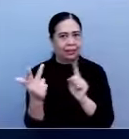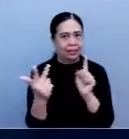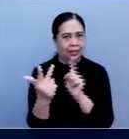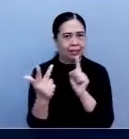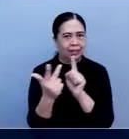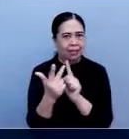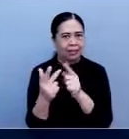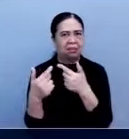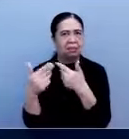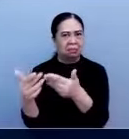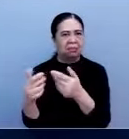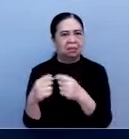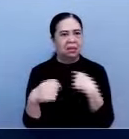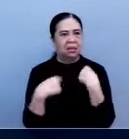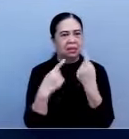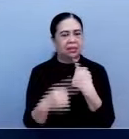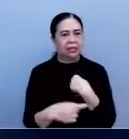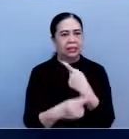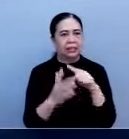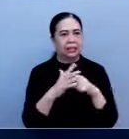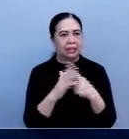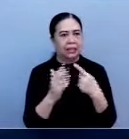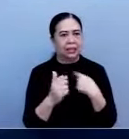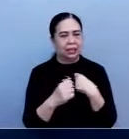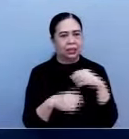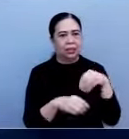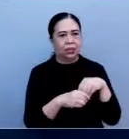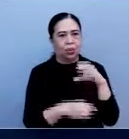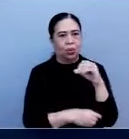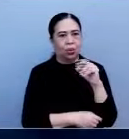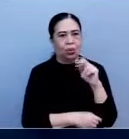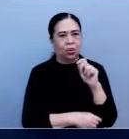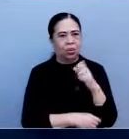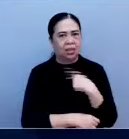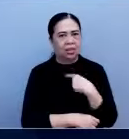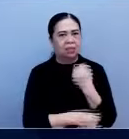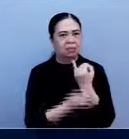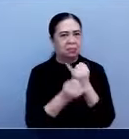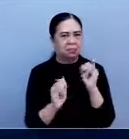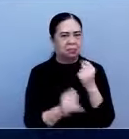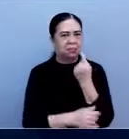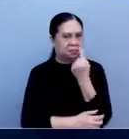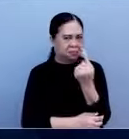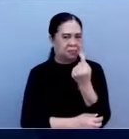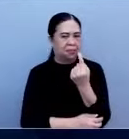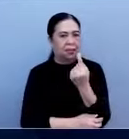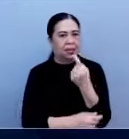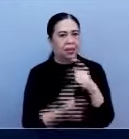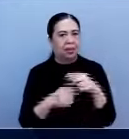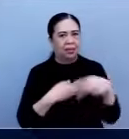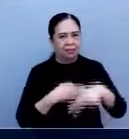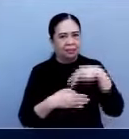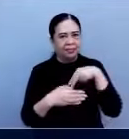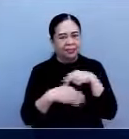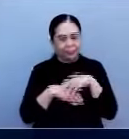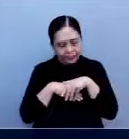sila. Ako kasi ever since when I started doing content, mag-isa lang po talaga ako. And introvert ako